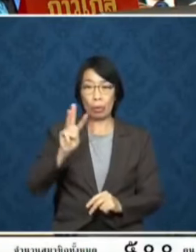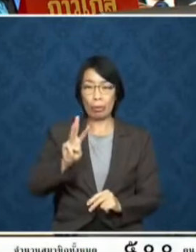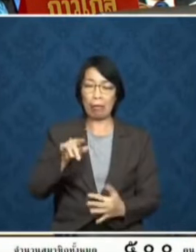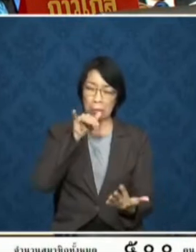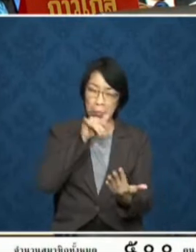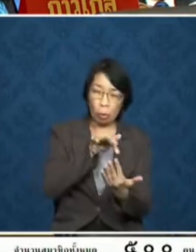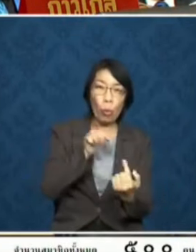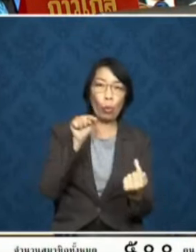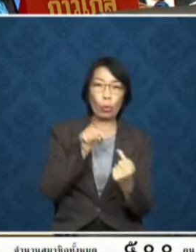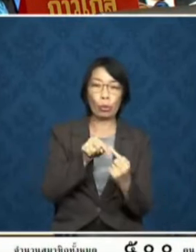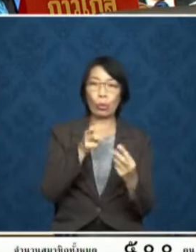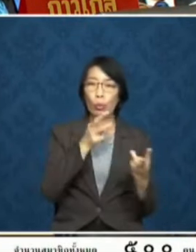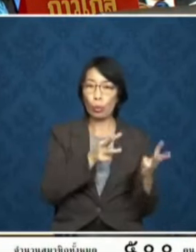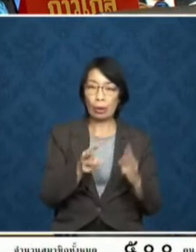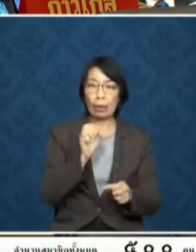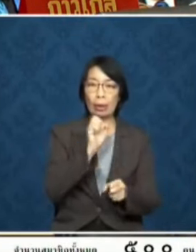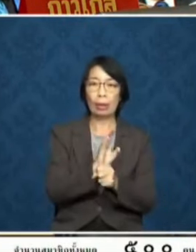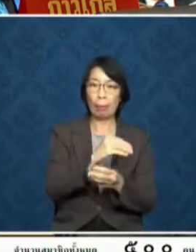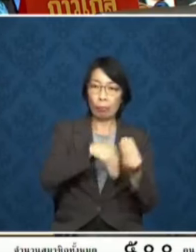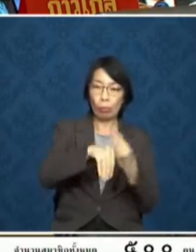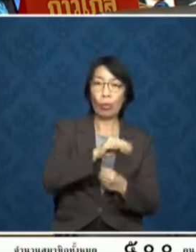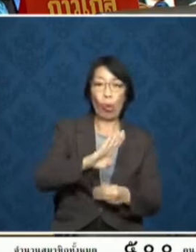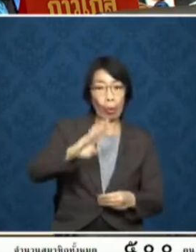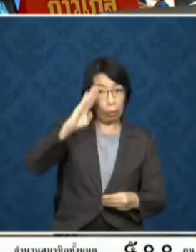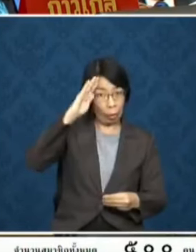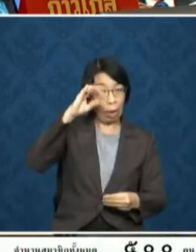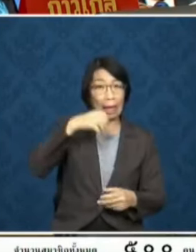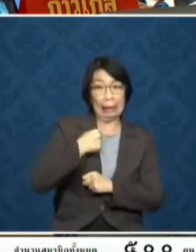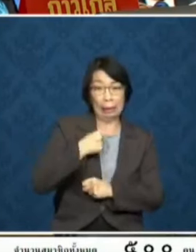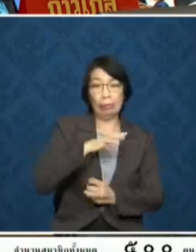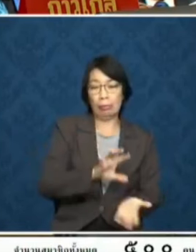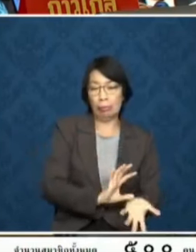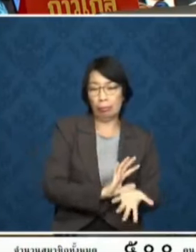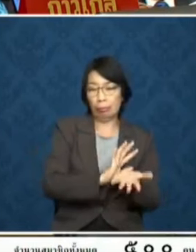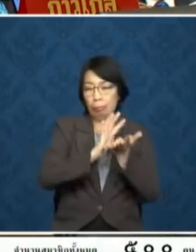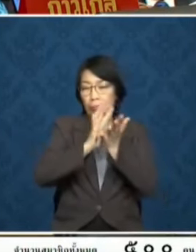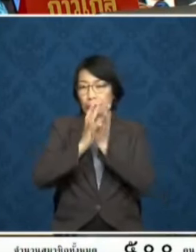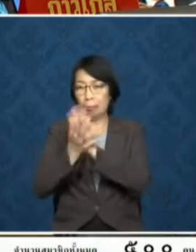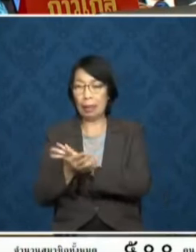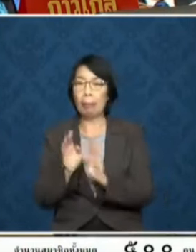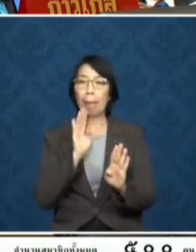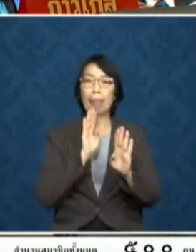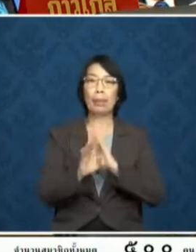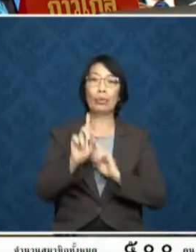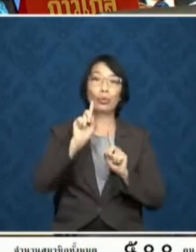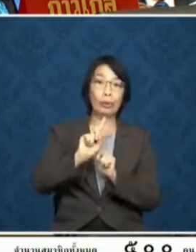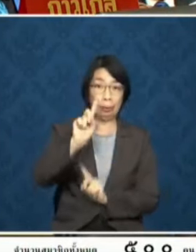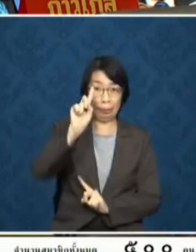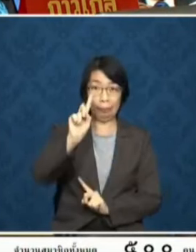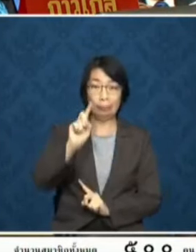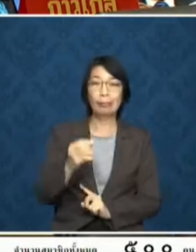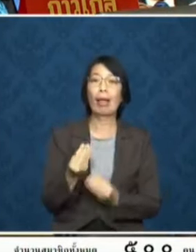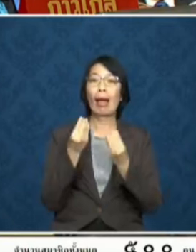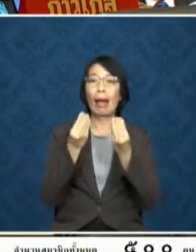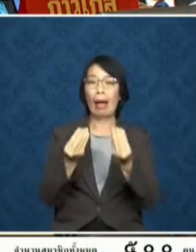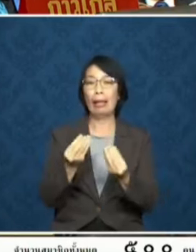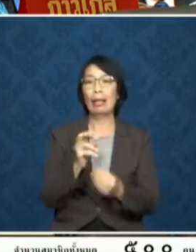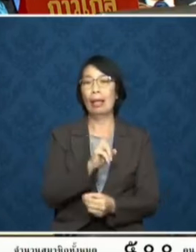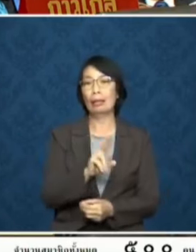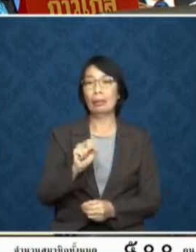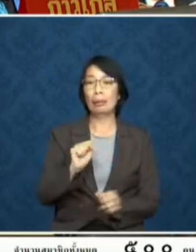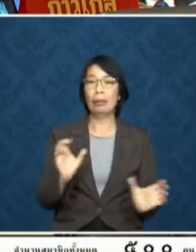าการถ่ายโอนธุรกิจของกองทัพเรื่องนี้เป็นประตูบานแรกค่ะที่จะทำให้สภาผู้แทนราษ